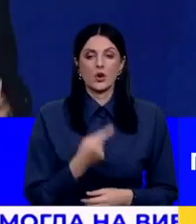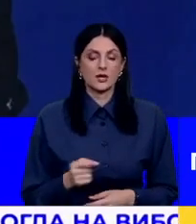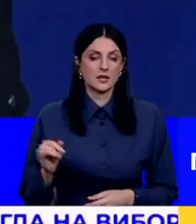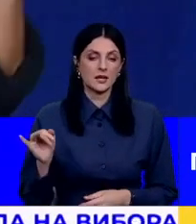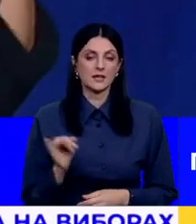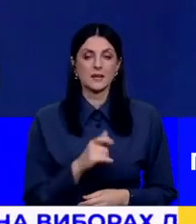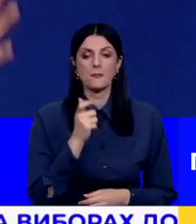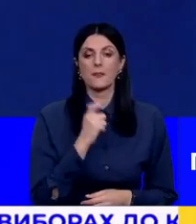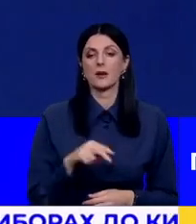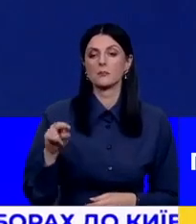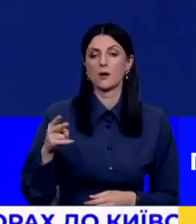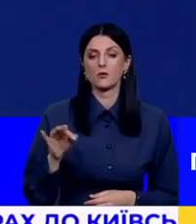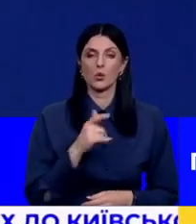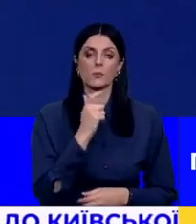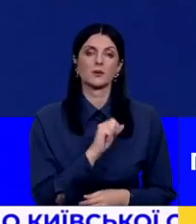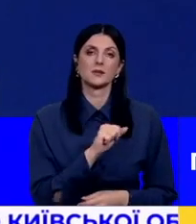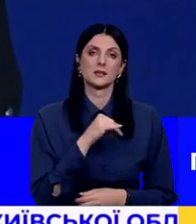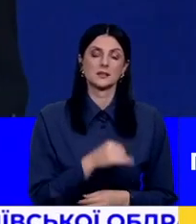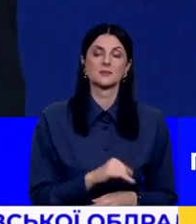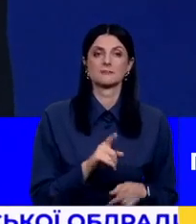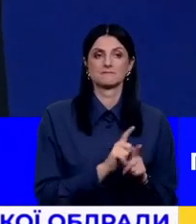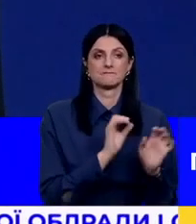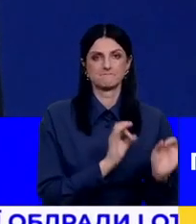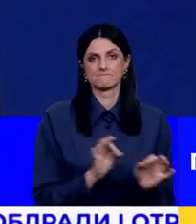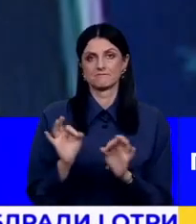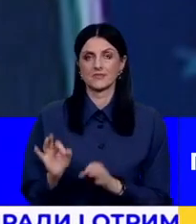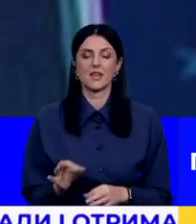І пан Павло, і пан Андрій таки мають рацію, але просто прес-конференції були різні.